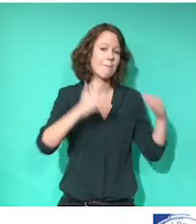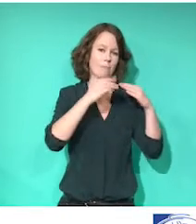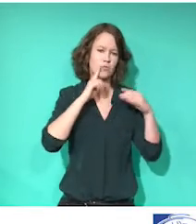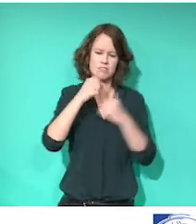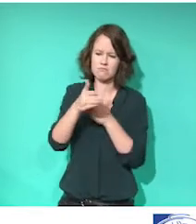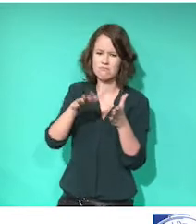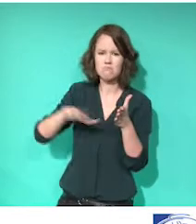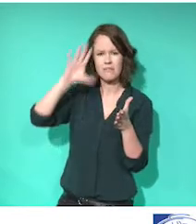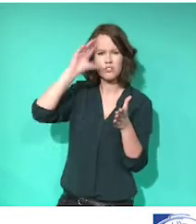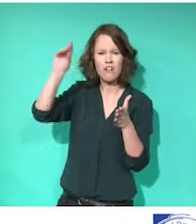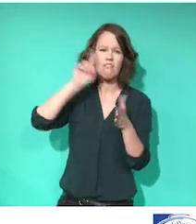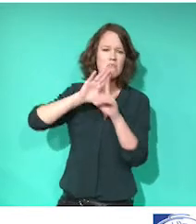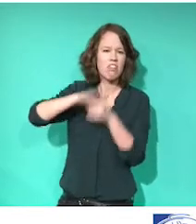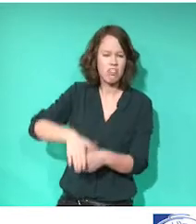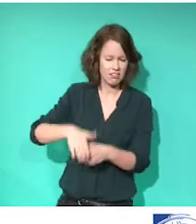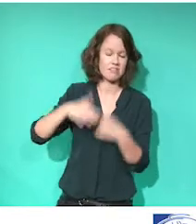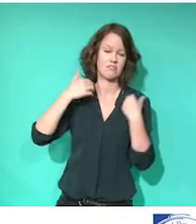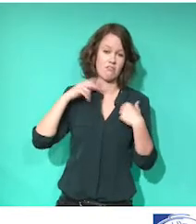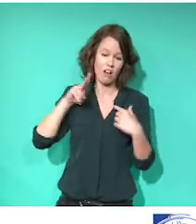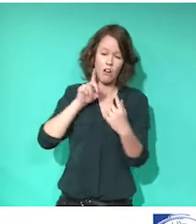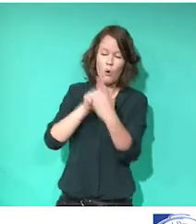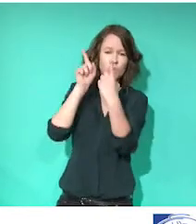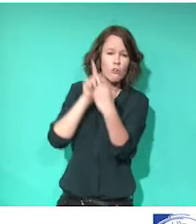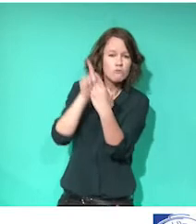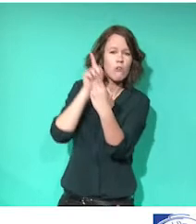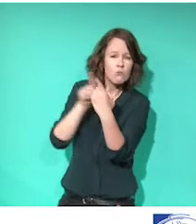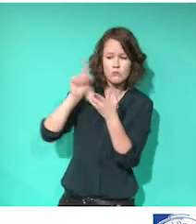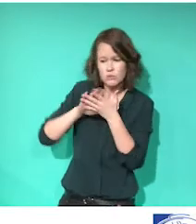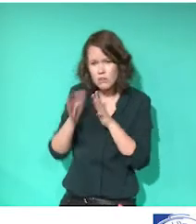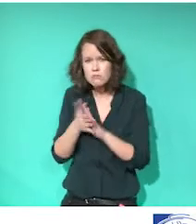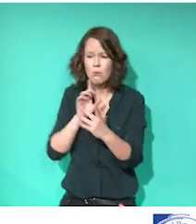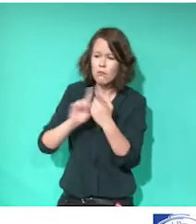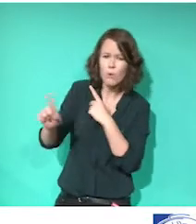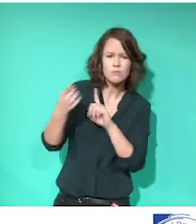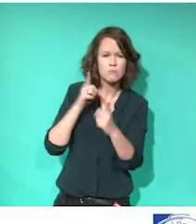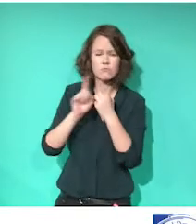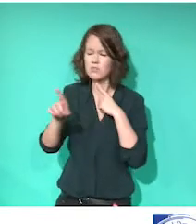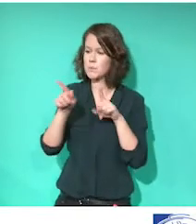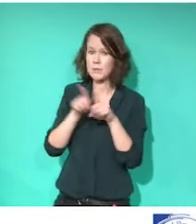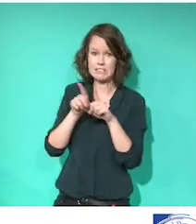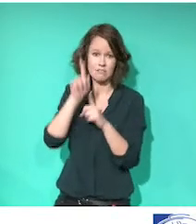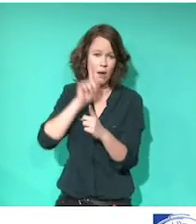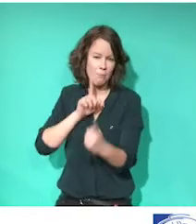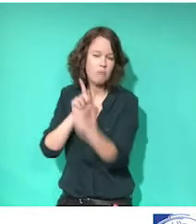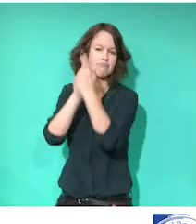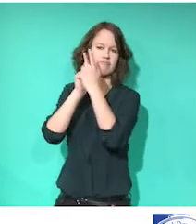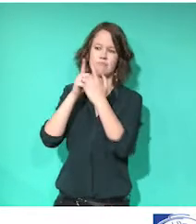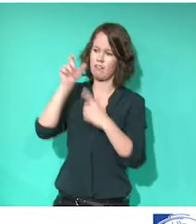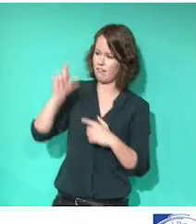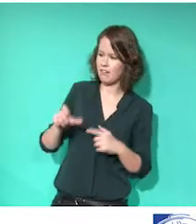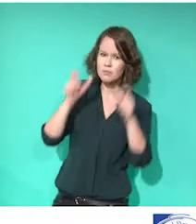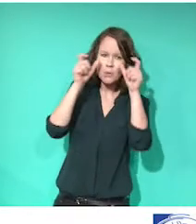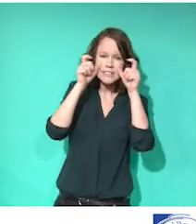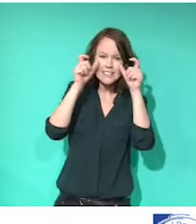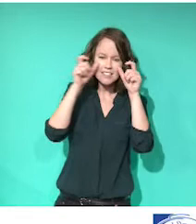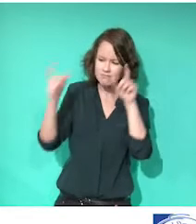j'ai croisé évidemment sur mon chemin bon nombre de femmes et d'associations. Et la première fois que nous nous sommes rencontrés avec Maudit